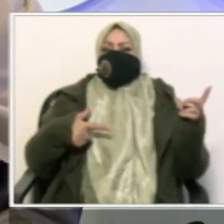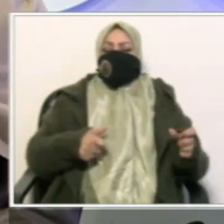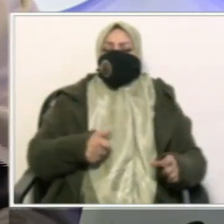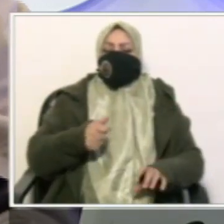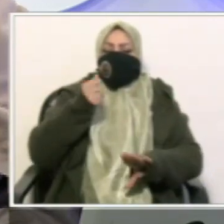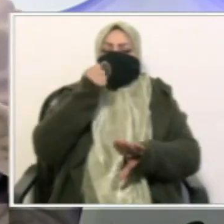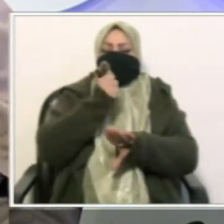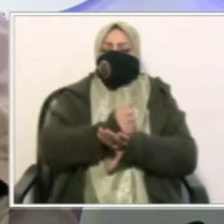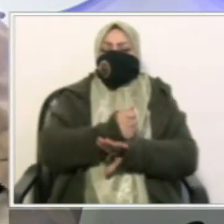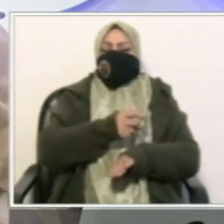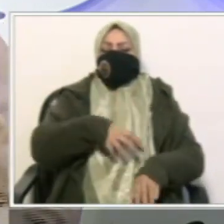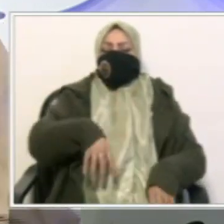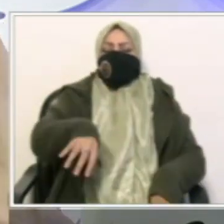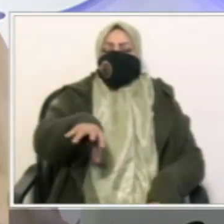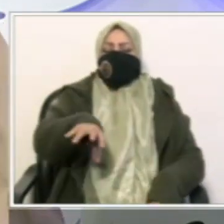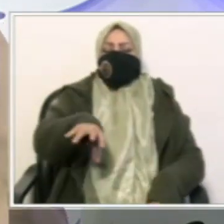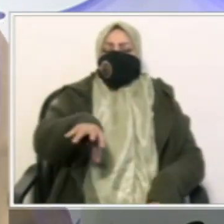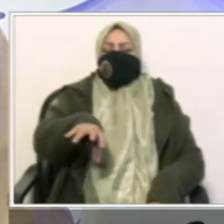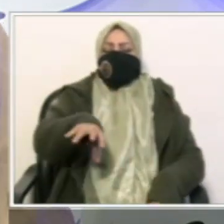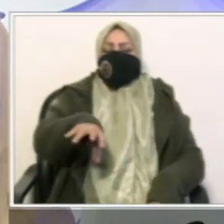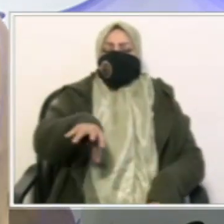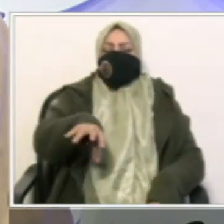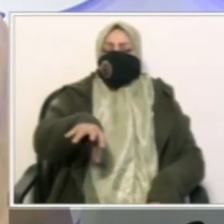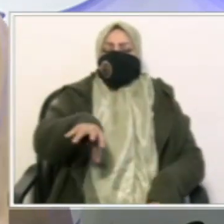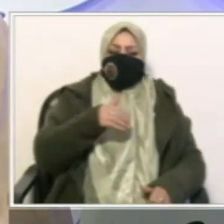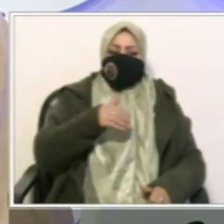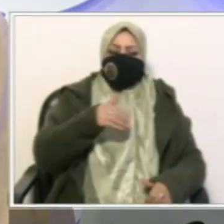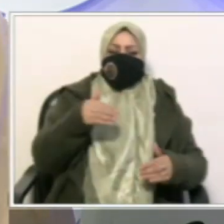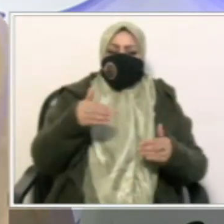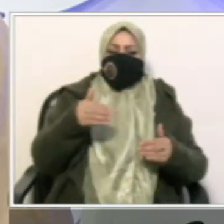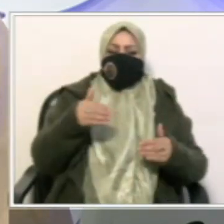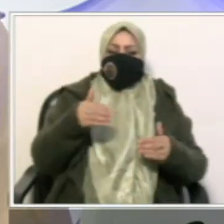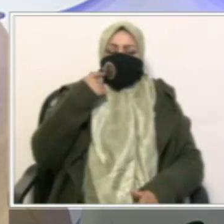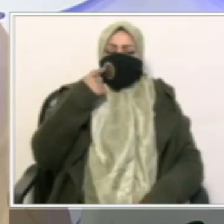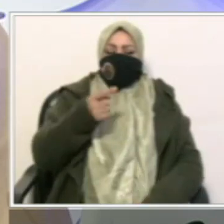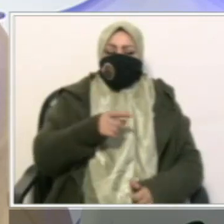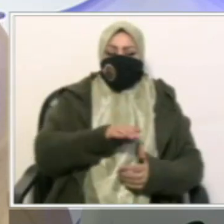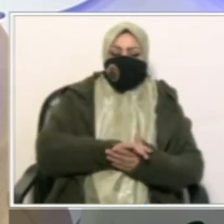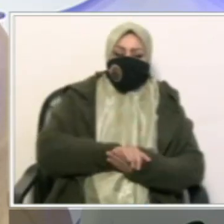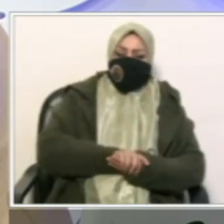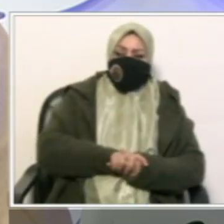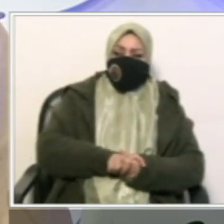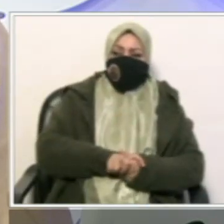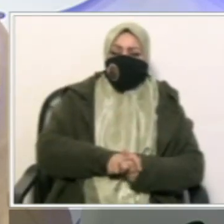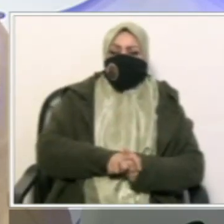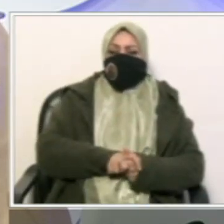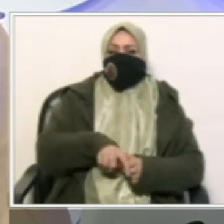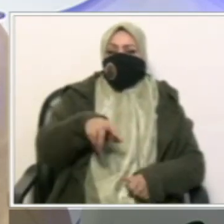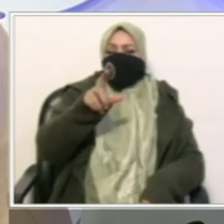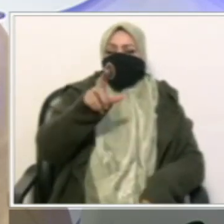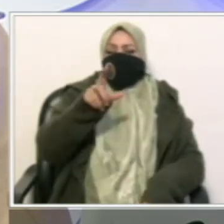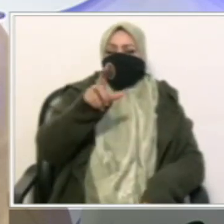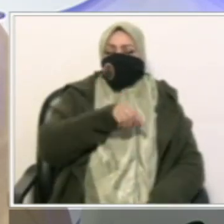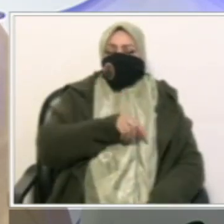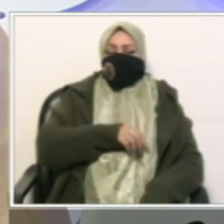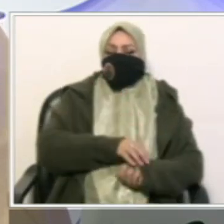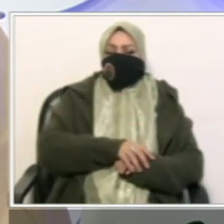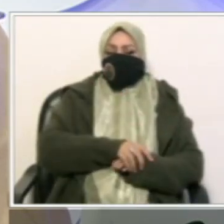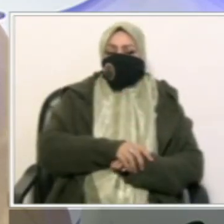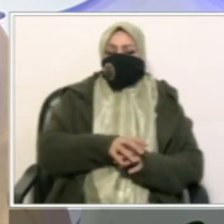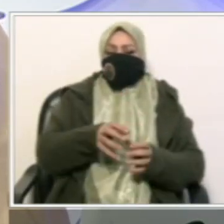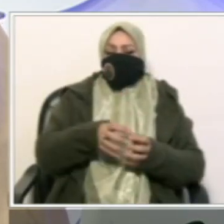والذين هم يعني ذراع لهؤلاء المجرمين. يقول لك المقاطعة غير جائزة وما في